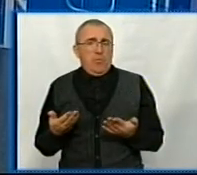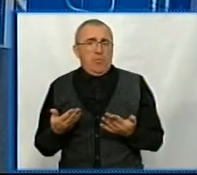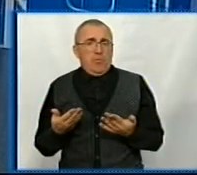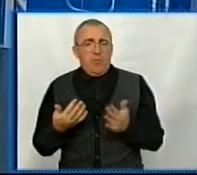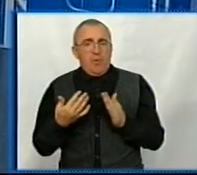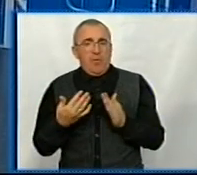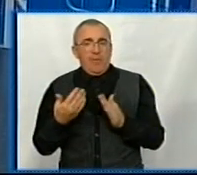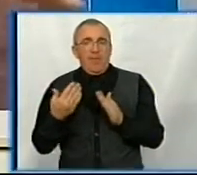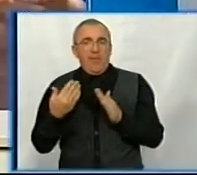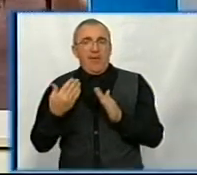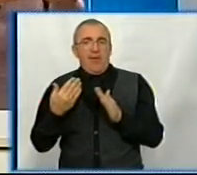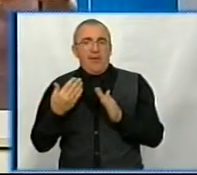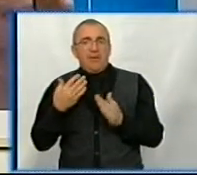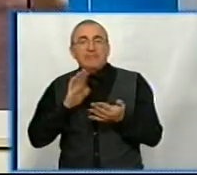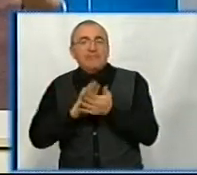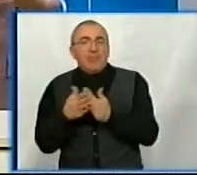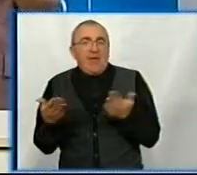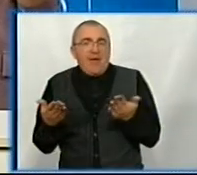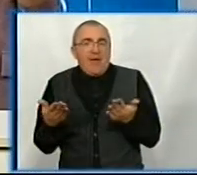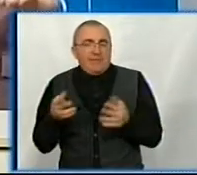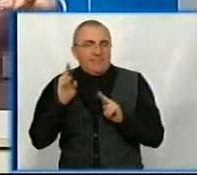контекст ситуації. Ну,